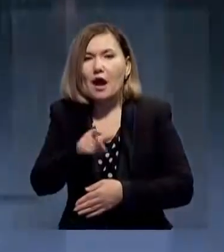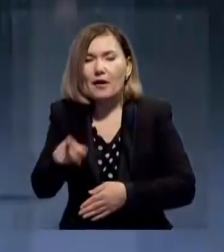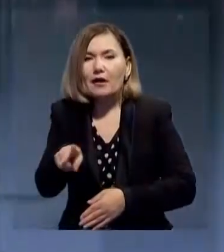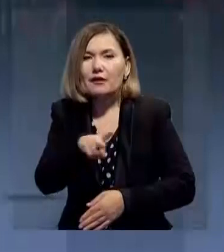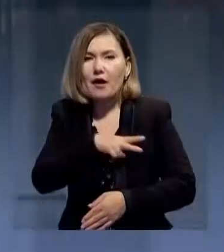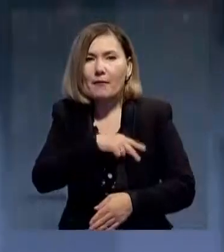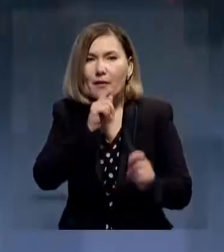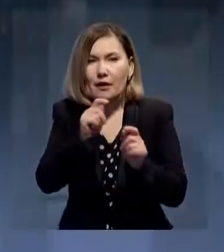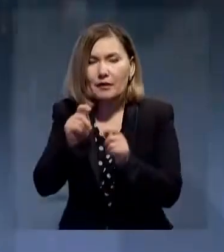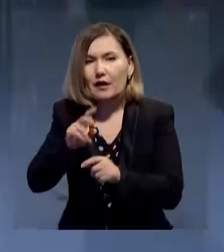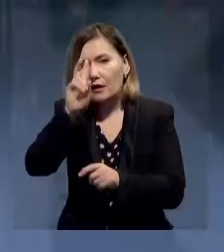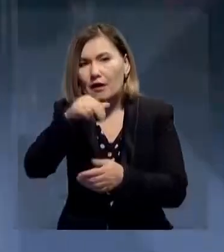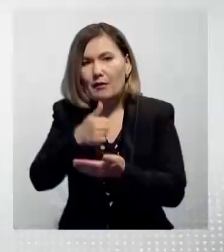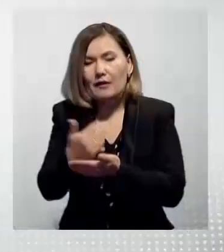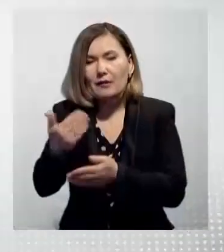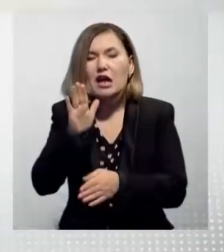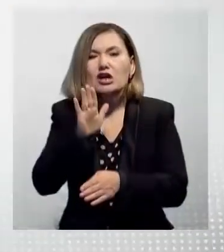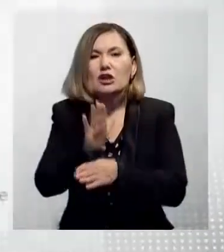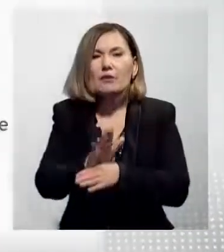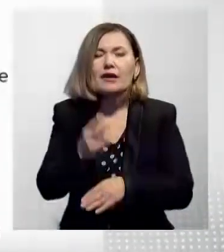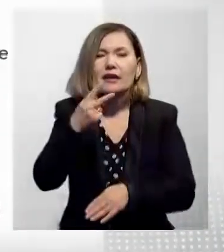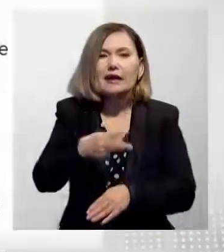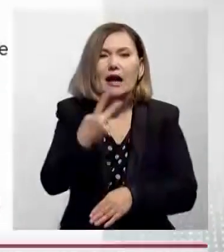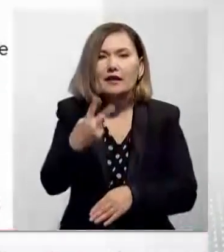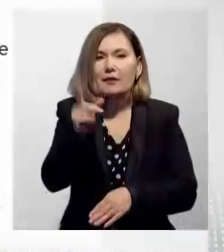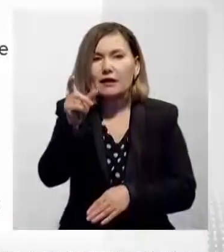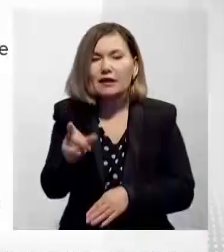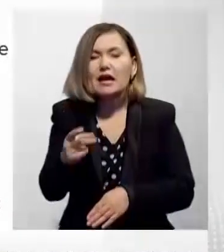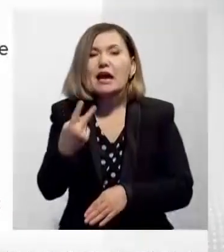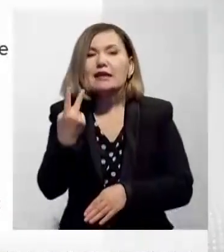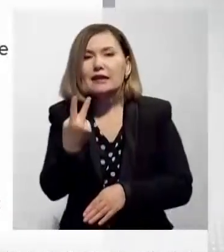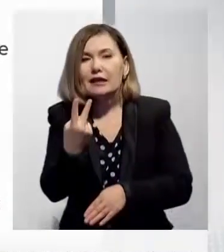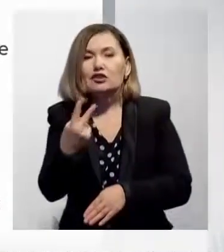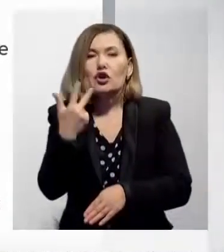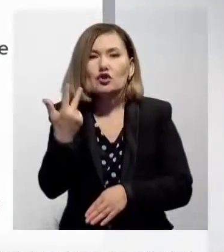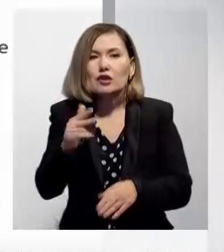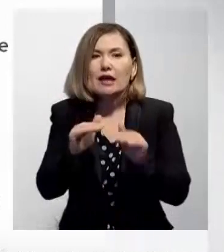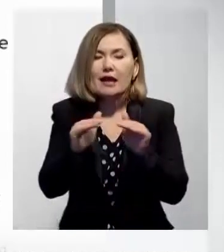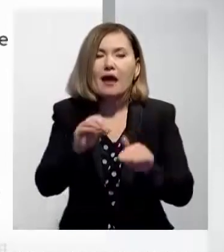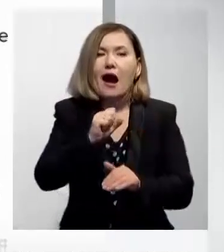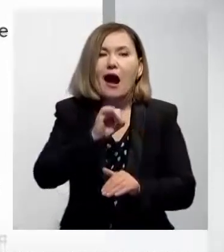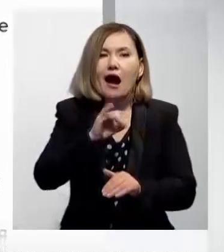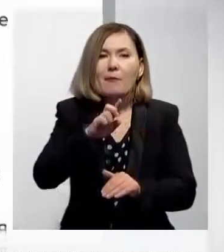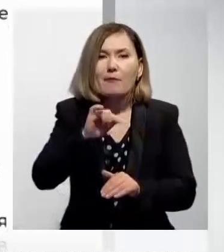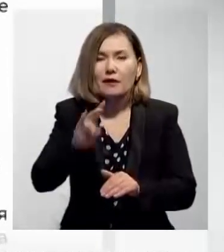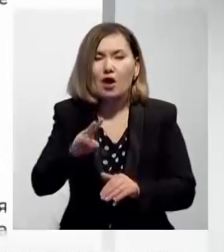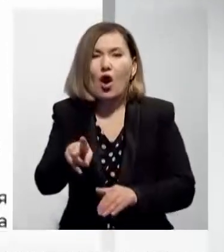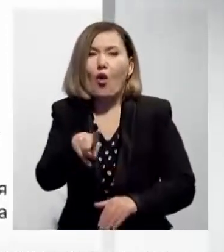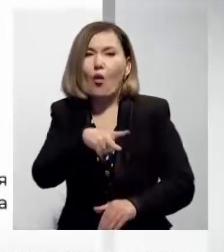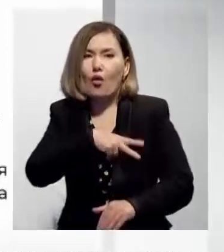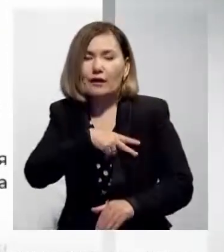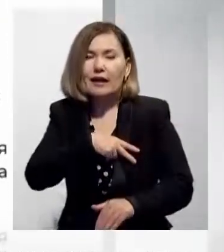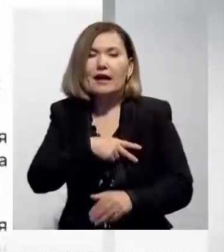азаматтар марапатталды. Мемлекет басшысының жарлығымен 22 адамға 2-ші және 3-ші дәрежелі айбын